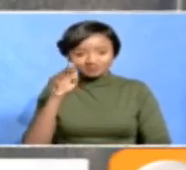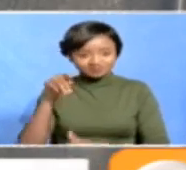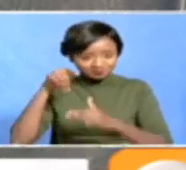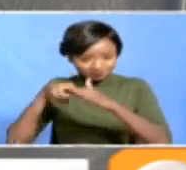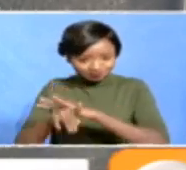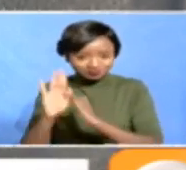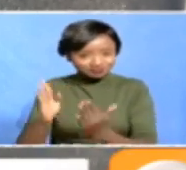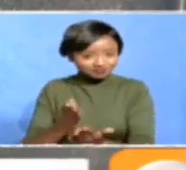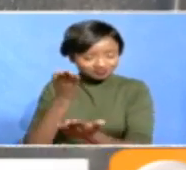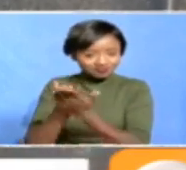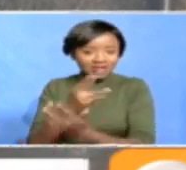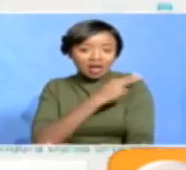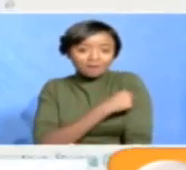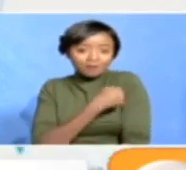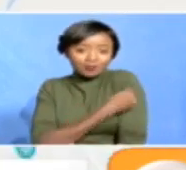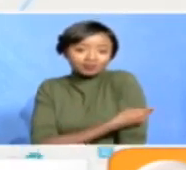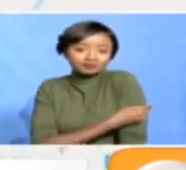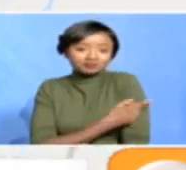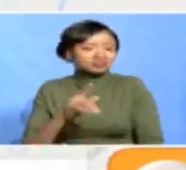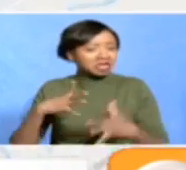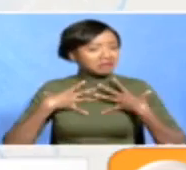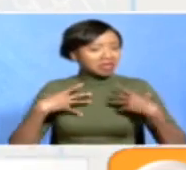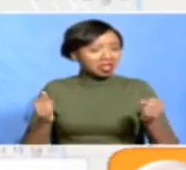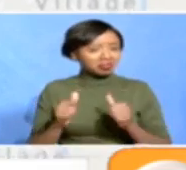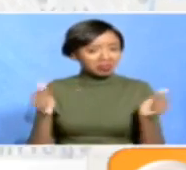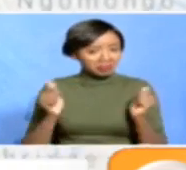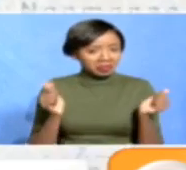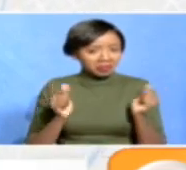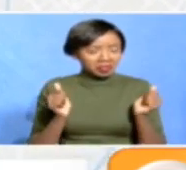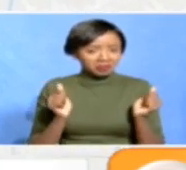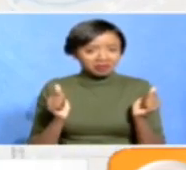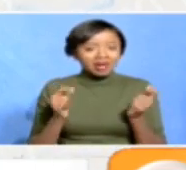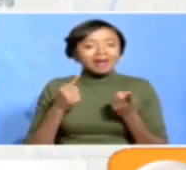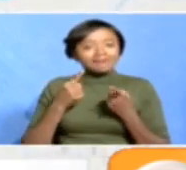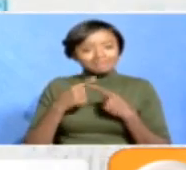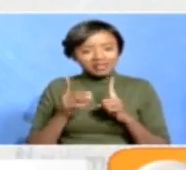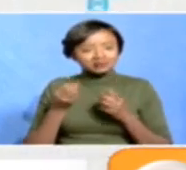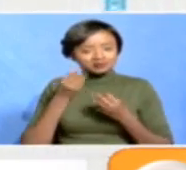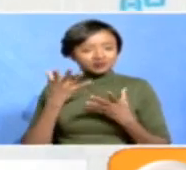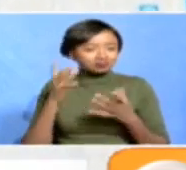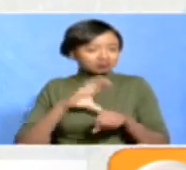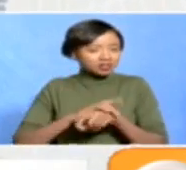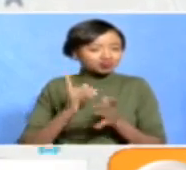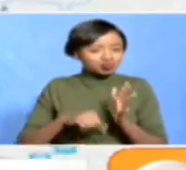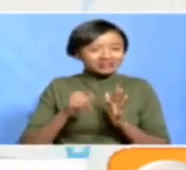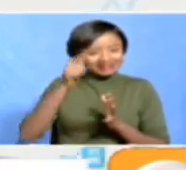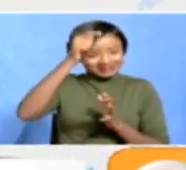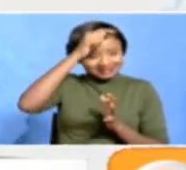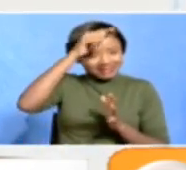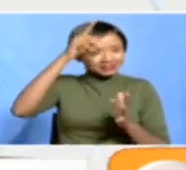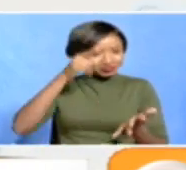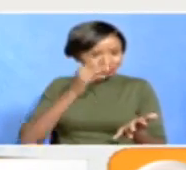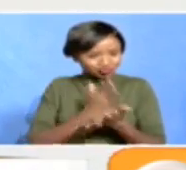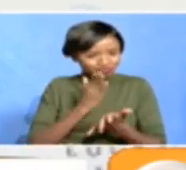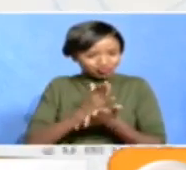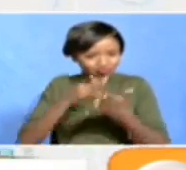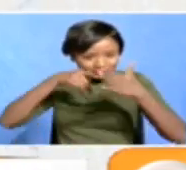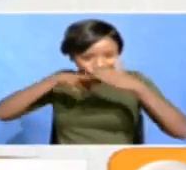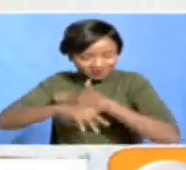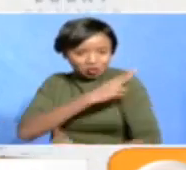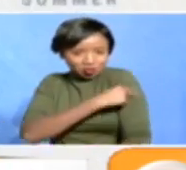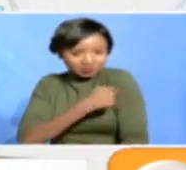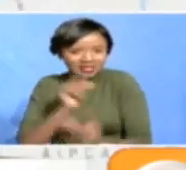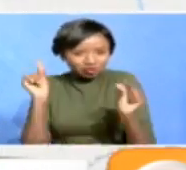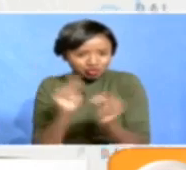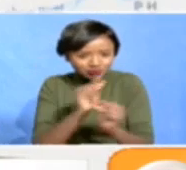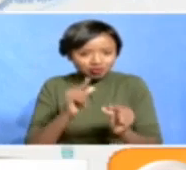katika hospitali ya Kasarani Uhai Neema. Hata hivyo, duru zinaarifu kuwa licha ya teksi hiyo kuingia na muda mfupi baadaye kutoka